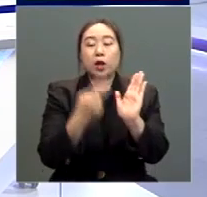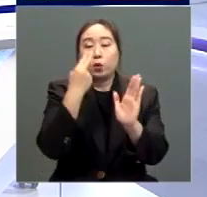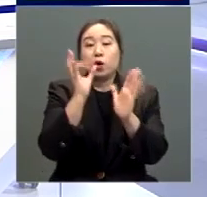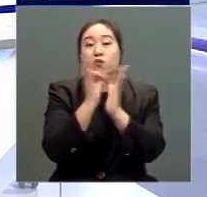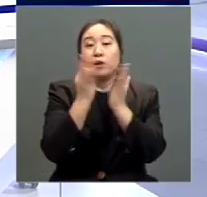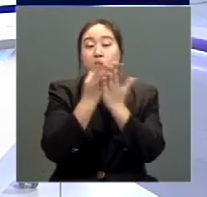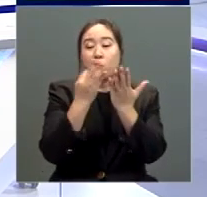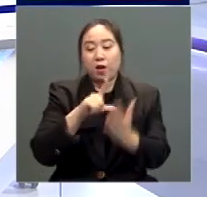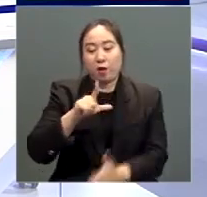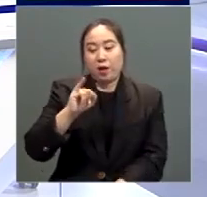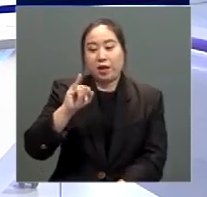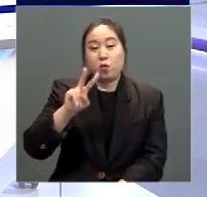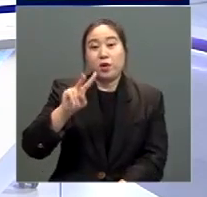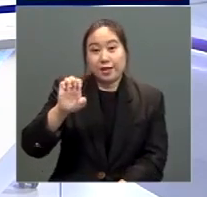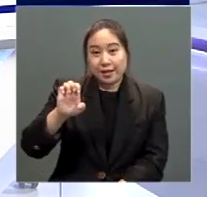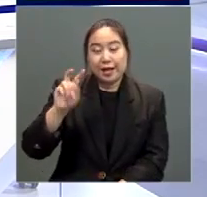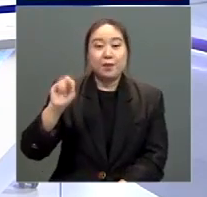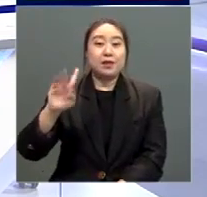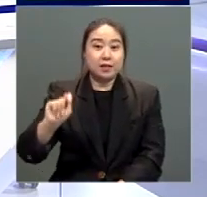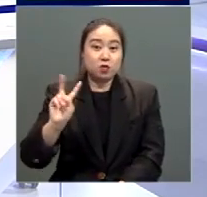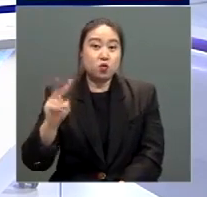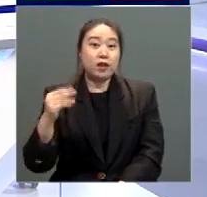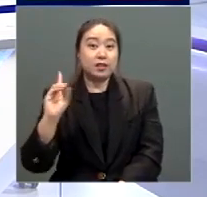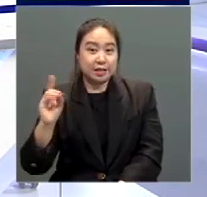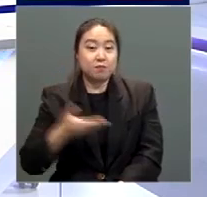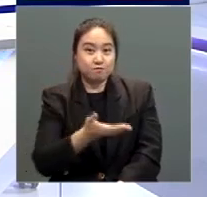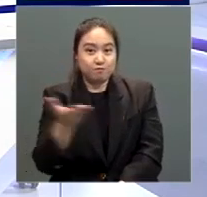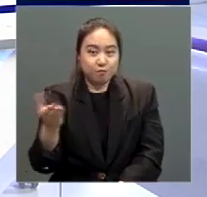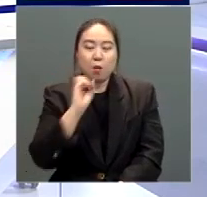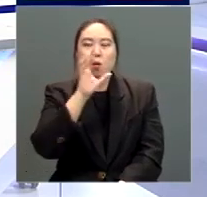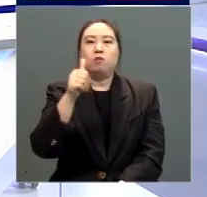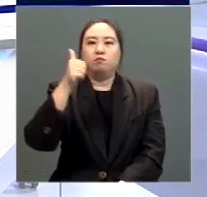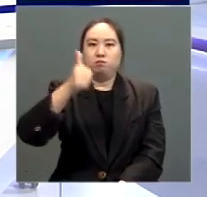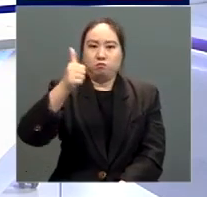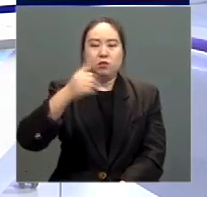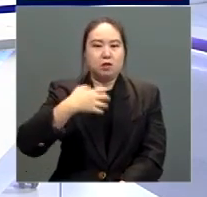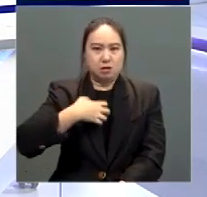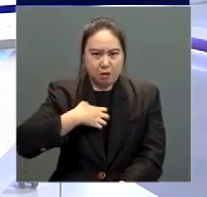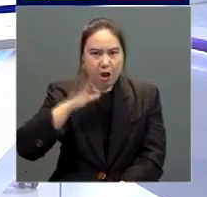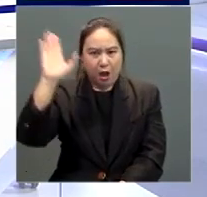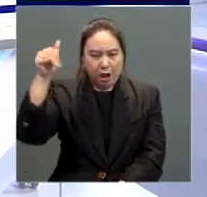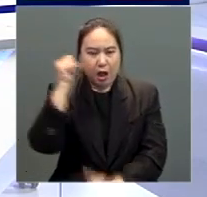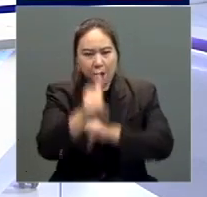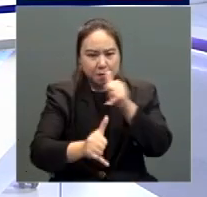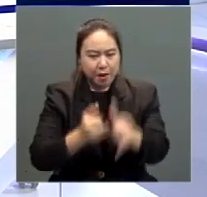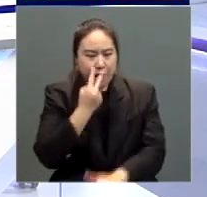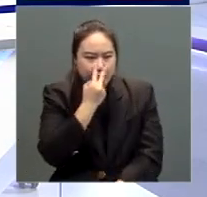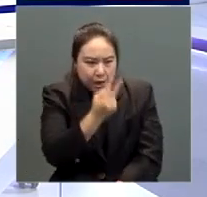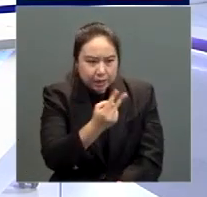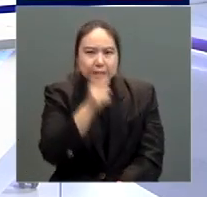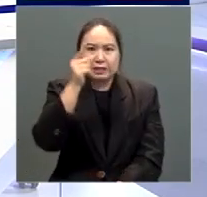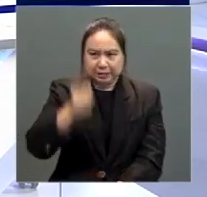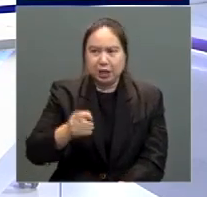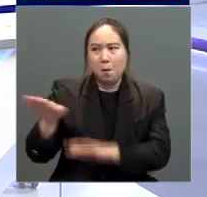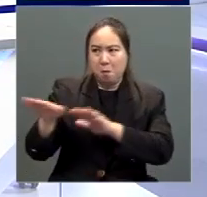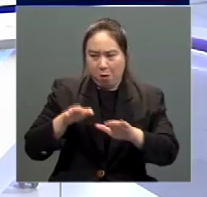Facebook Live NBT2HD เนี่ยนะคะคุณผู้ชมหลายท่านก็บอกว่าดีเลยอยากให้เจ้าหน้าที่ลงมาในพื้นที่มาเห็นจริงๆพร้อมที่จะ